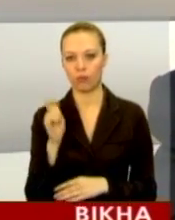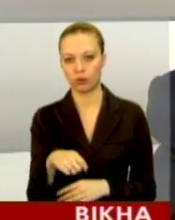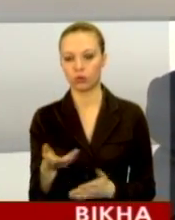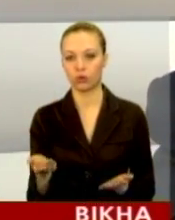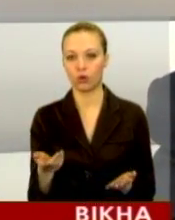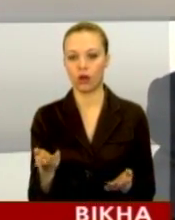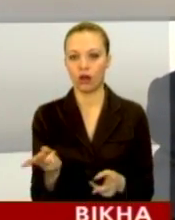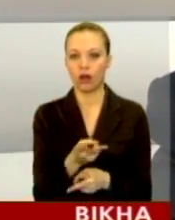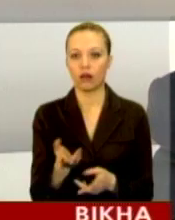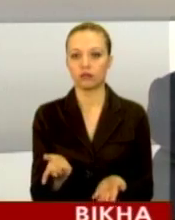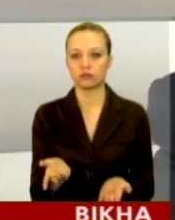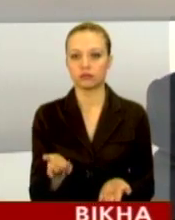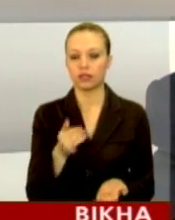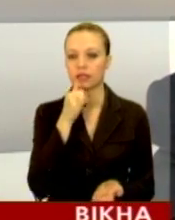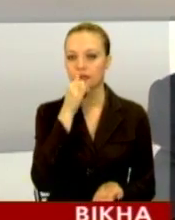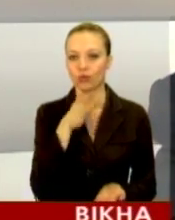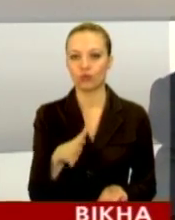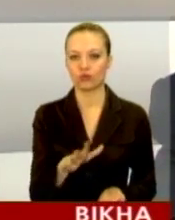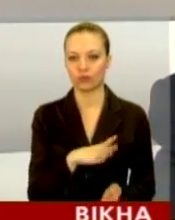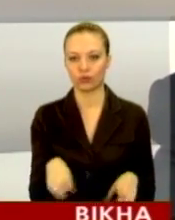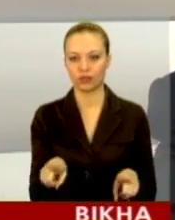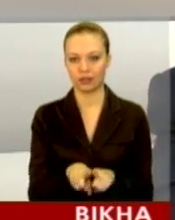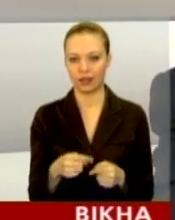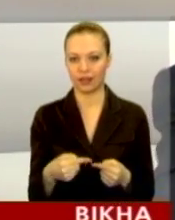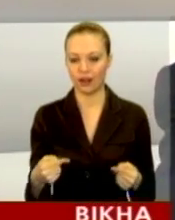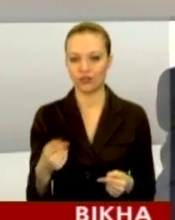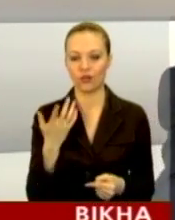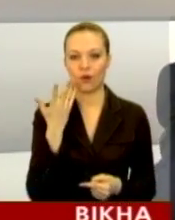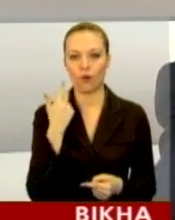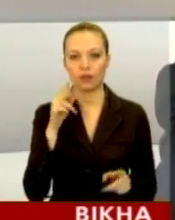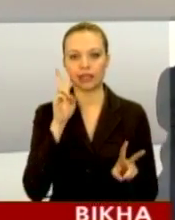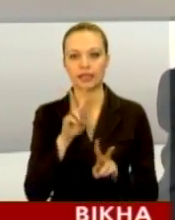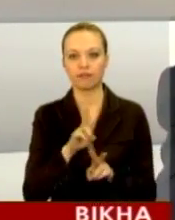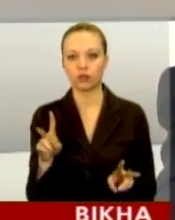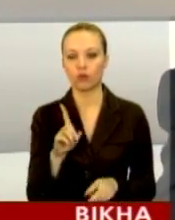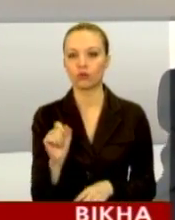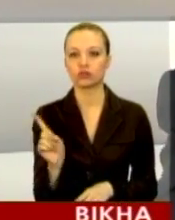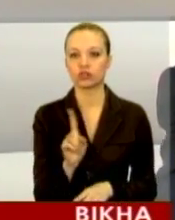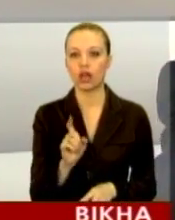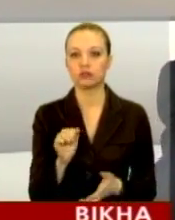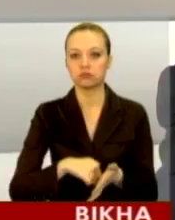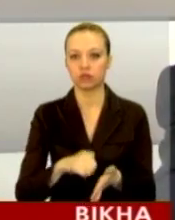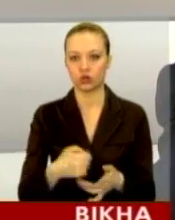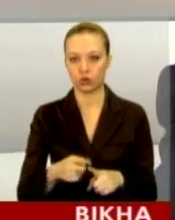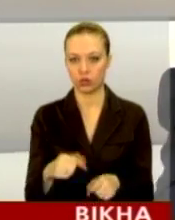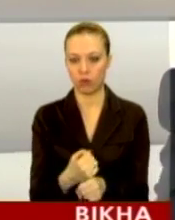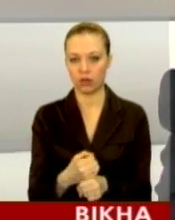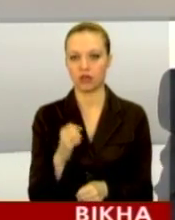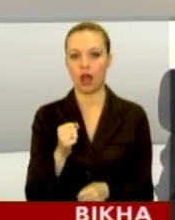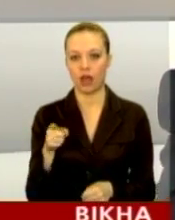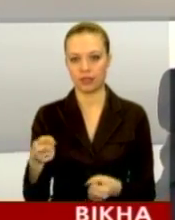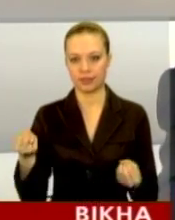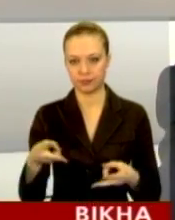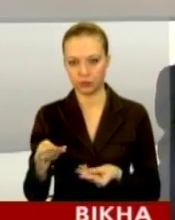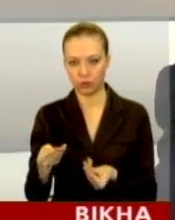українськими. Не можуть бути такі речі, коли невідомо, за що це робиться. А їх